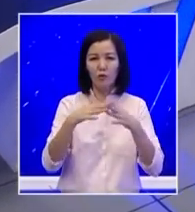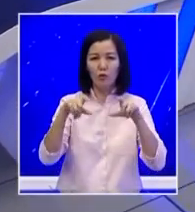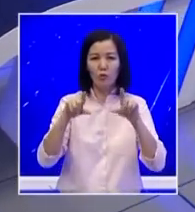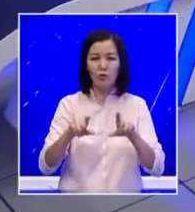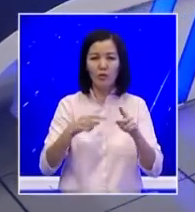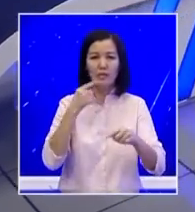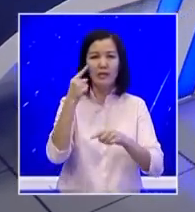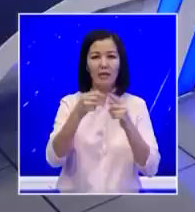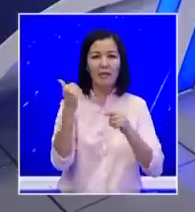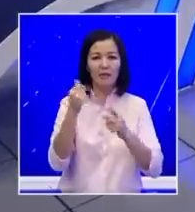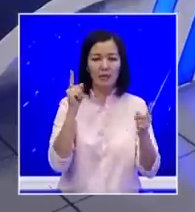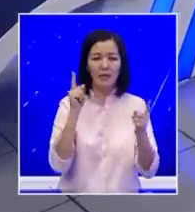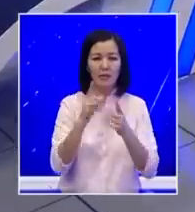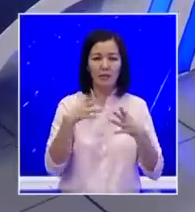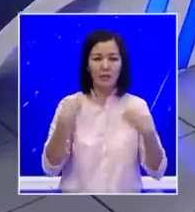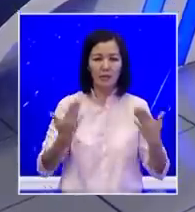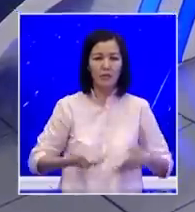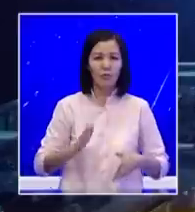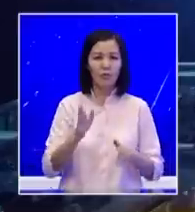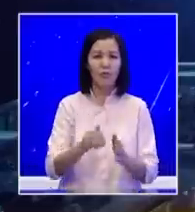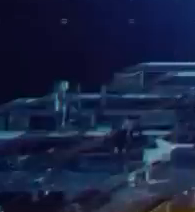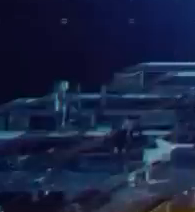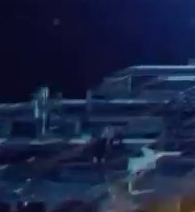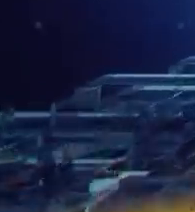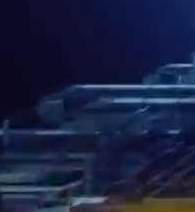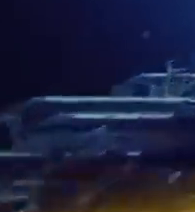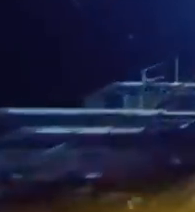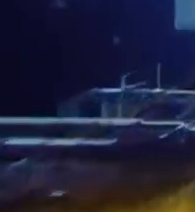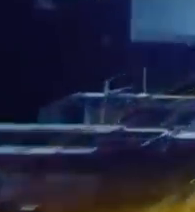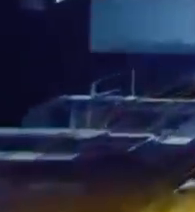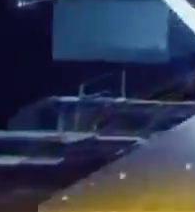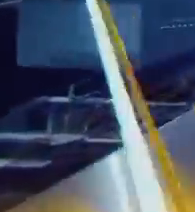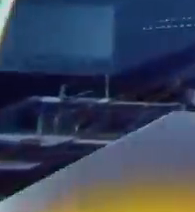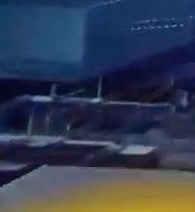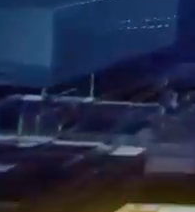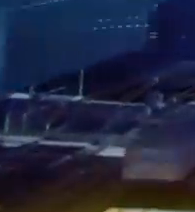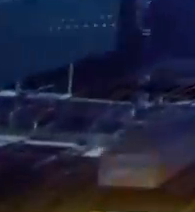рахмет. Келесі эфирде жүздескенше аман сау болыңыздар. Thank you.